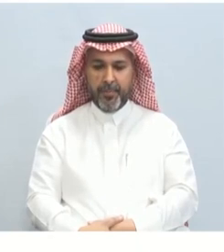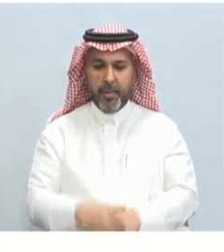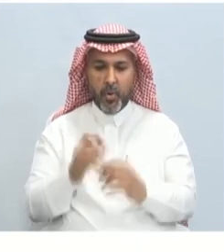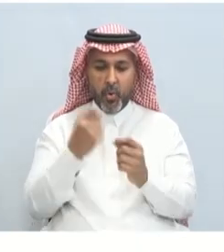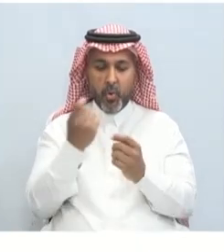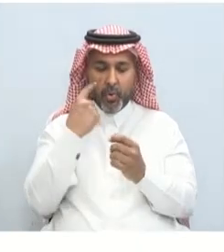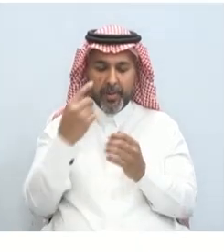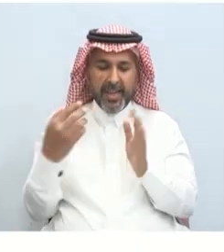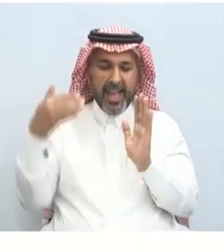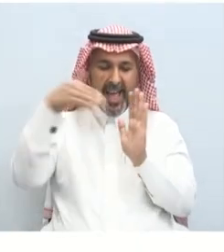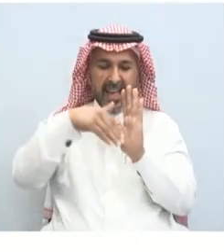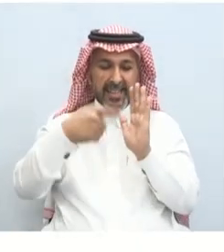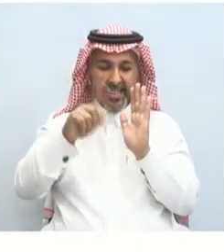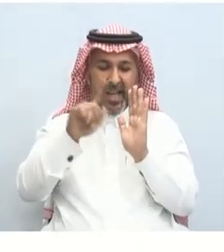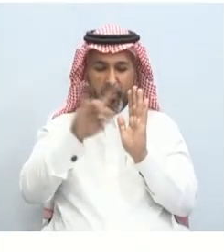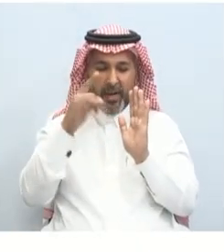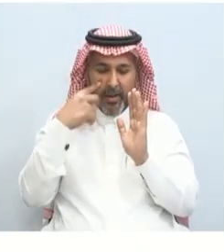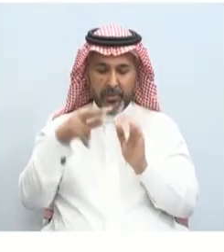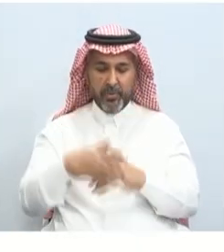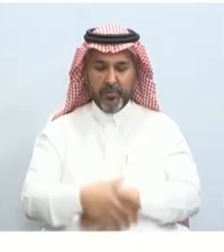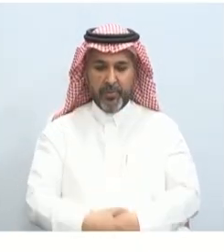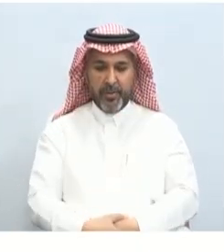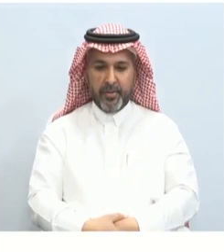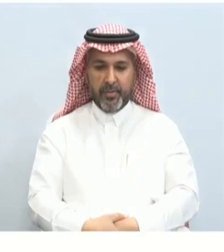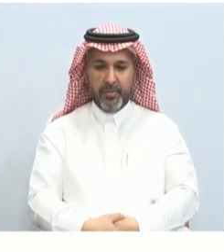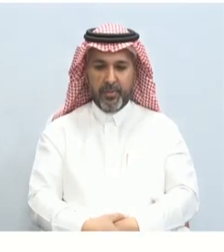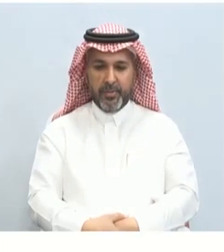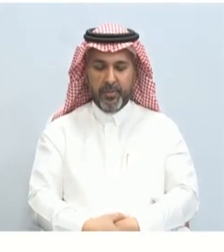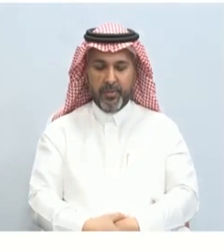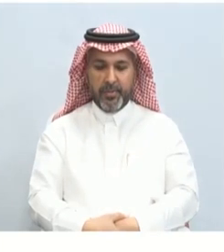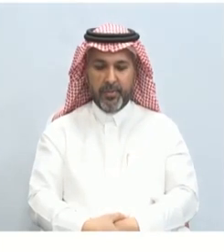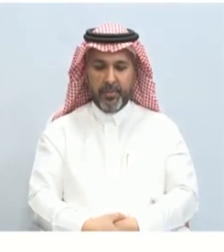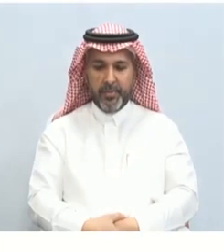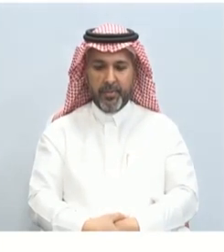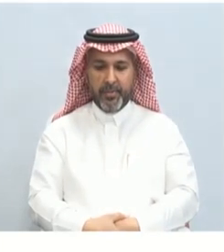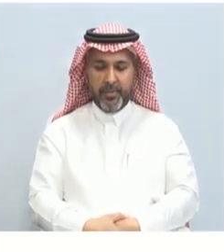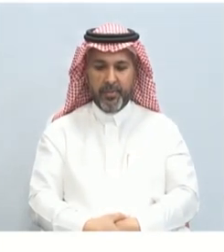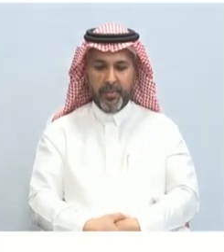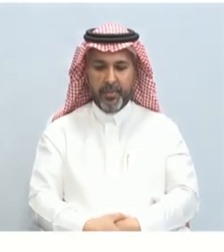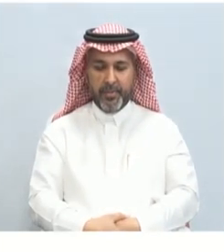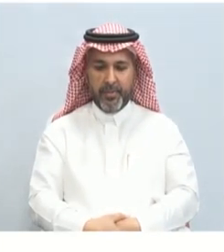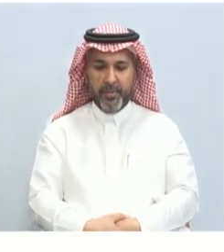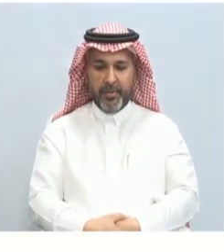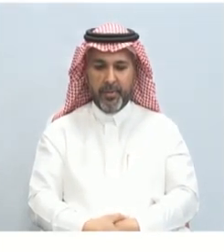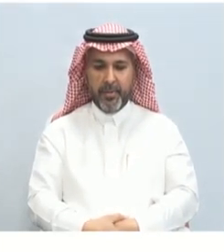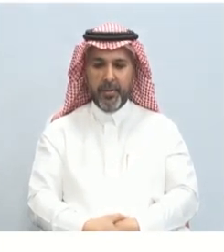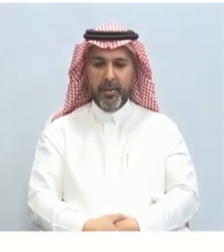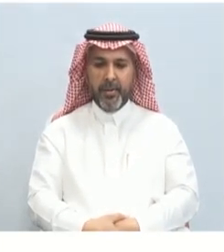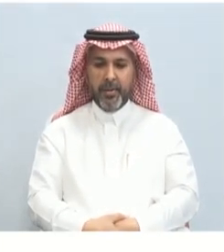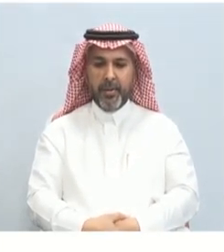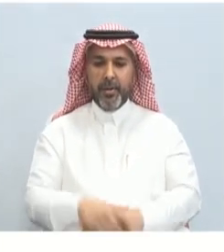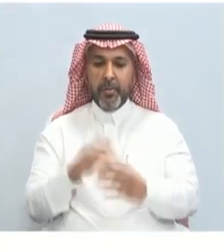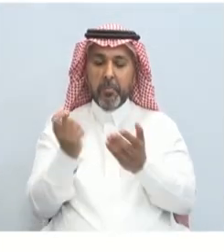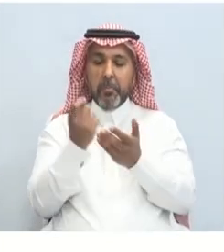صادقه اكتب السبب في ذلك اذا اذا كانت تقود الى نتيجه صادقه